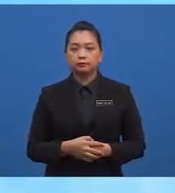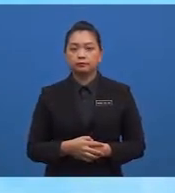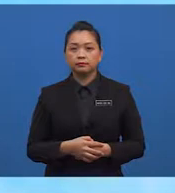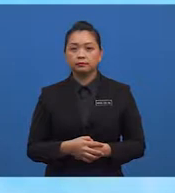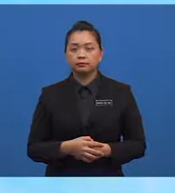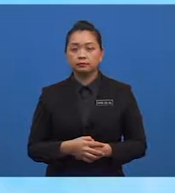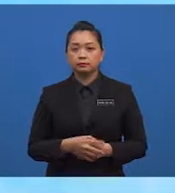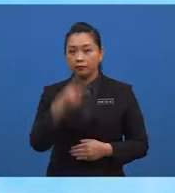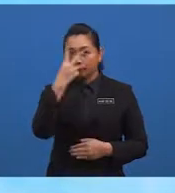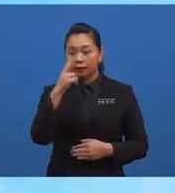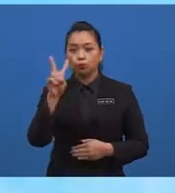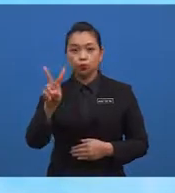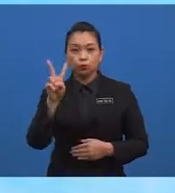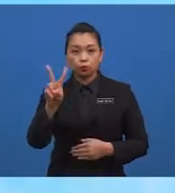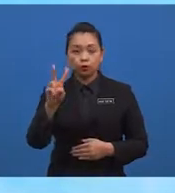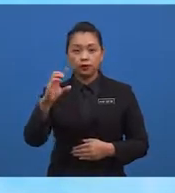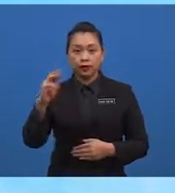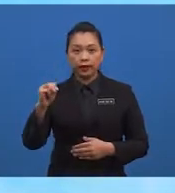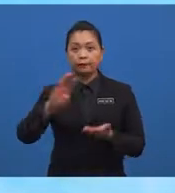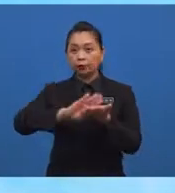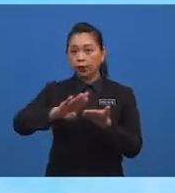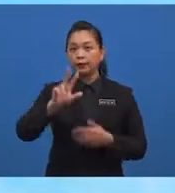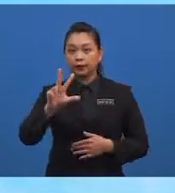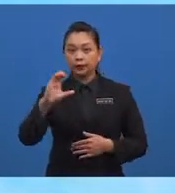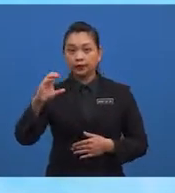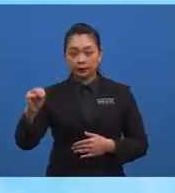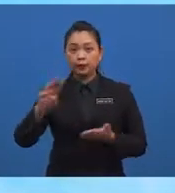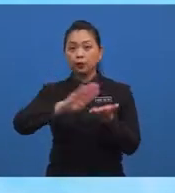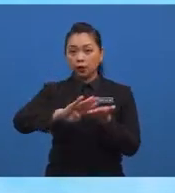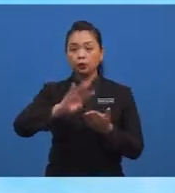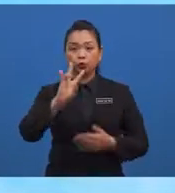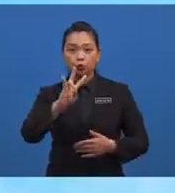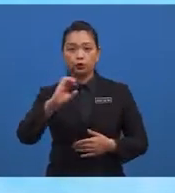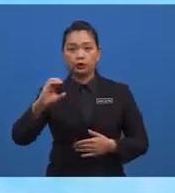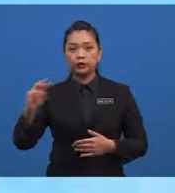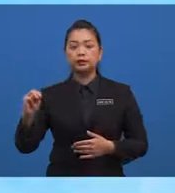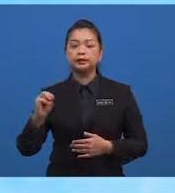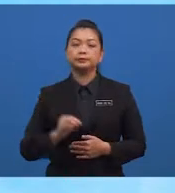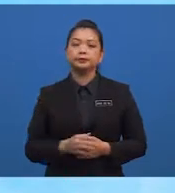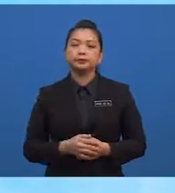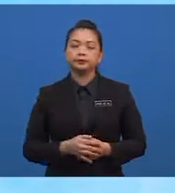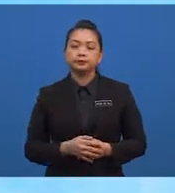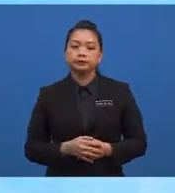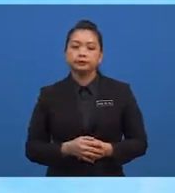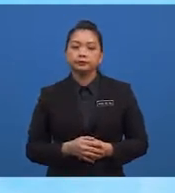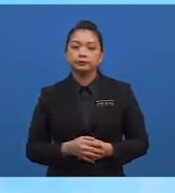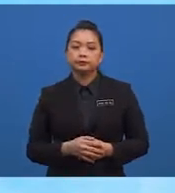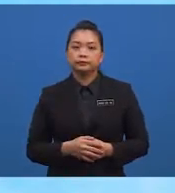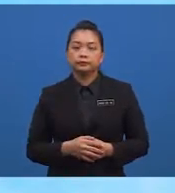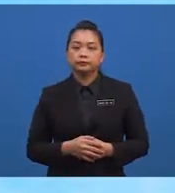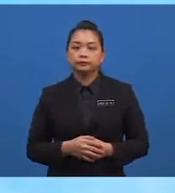22 cm tolak 3 cm tolak 7